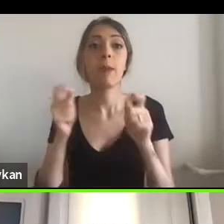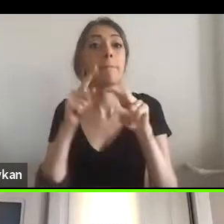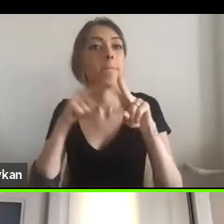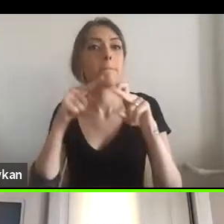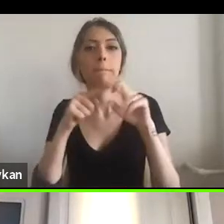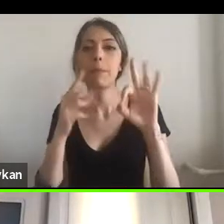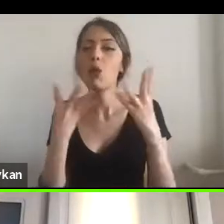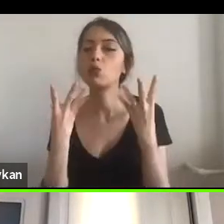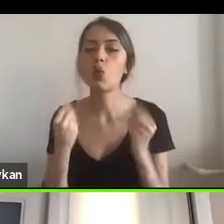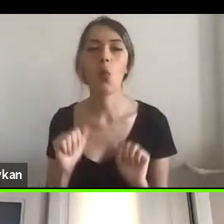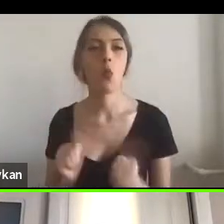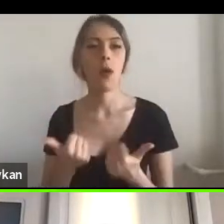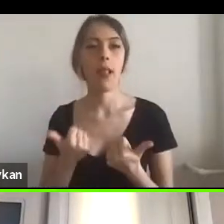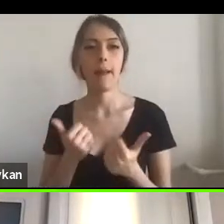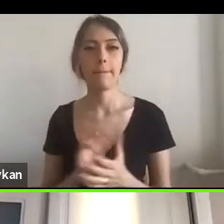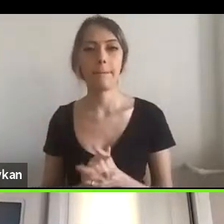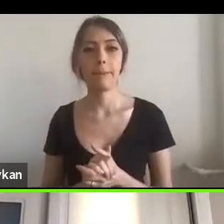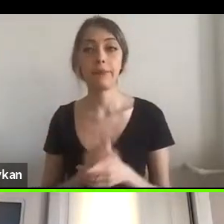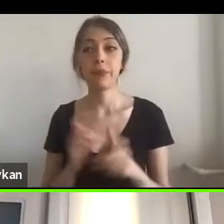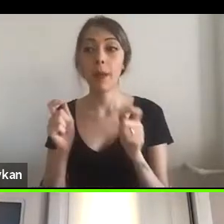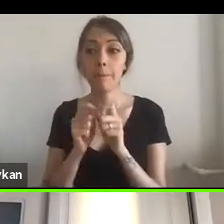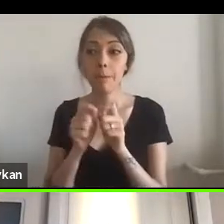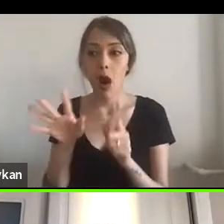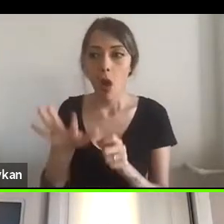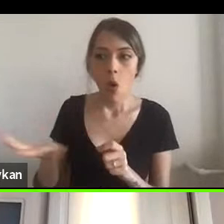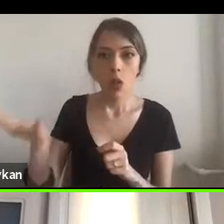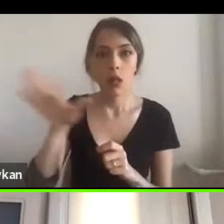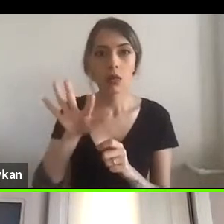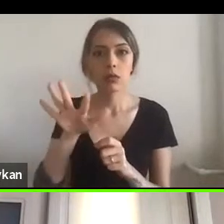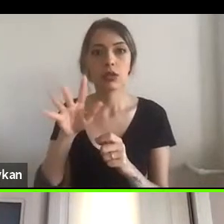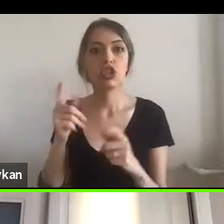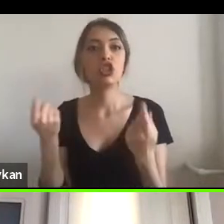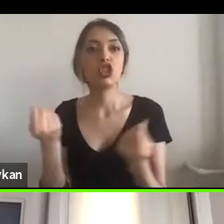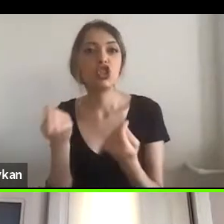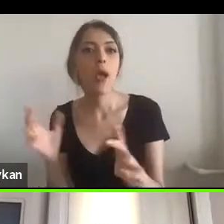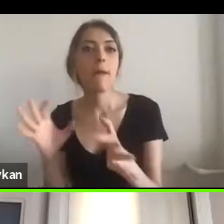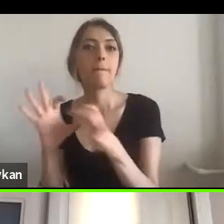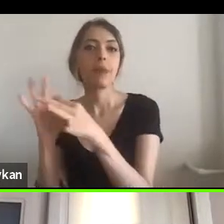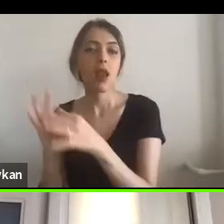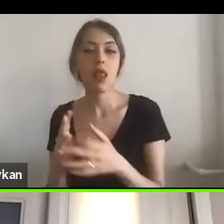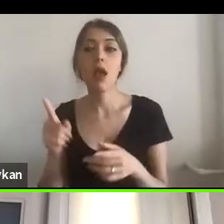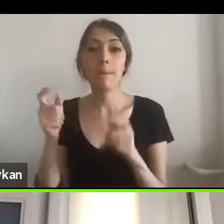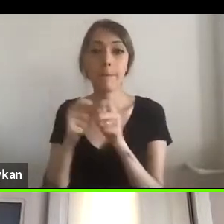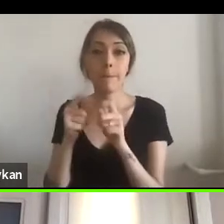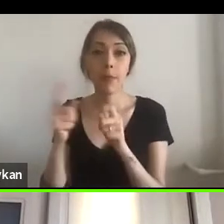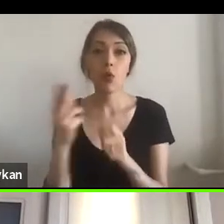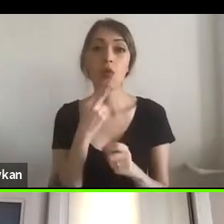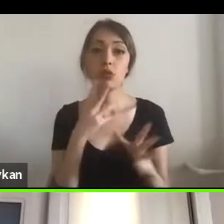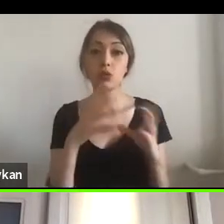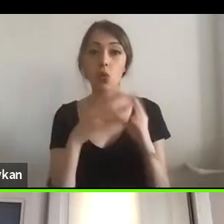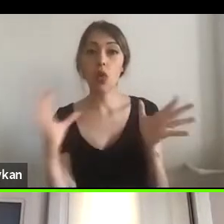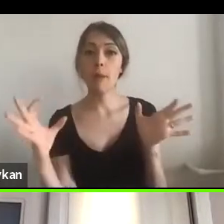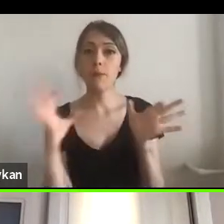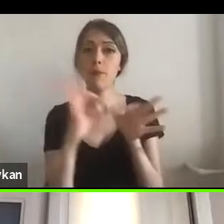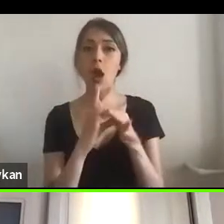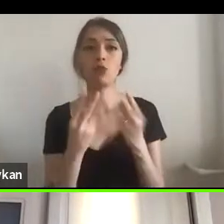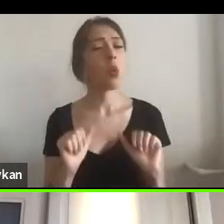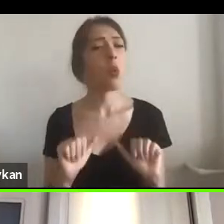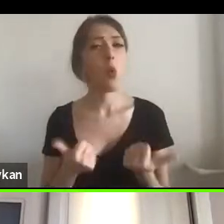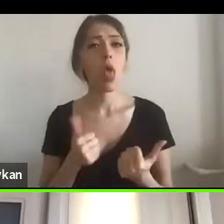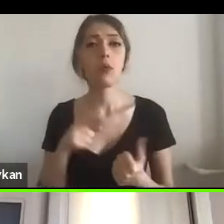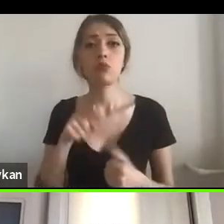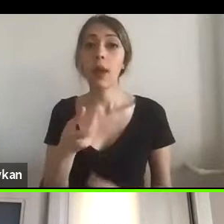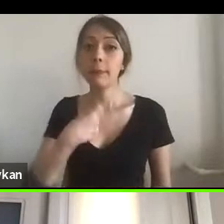önemli. Baroların arasındaki işbirliği, baroların kadın örgütleriyle işbirlikleri, bunlar çok önemli. Bunlardan